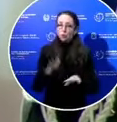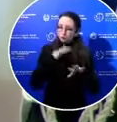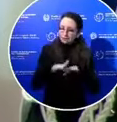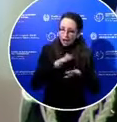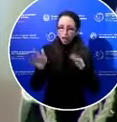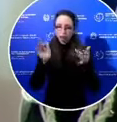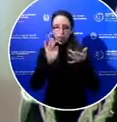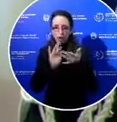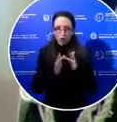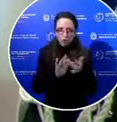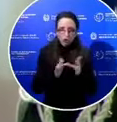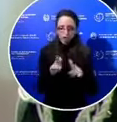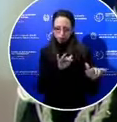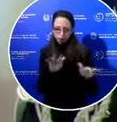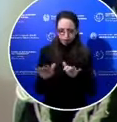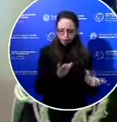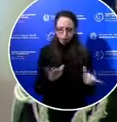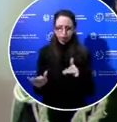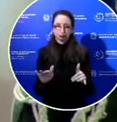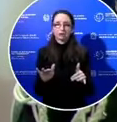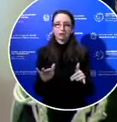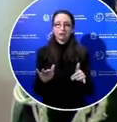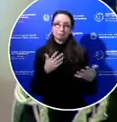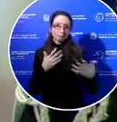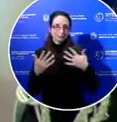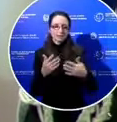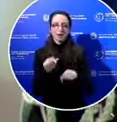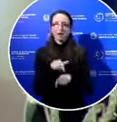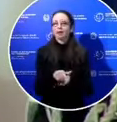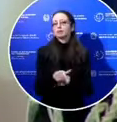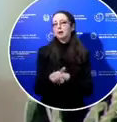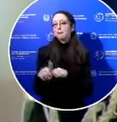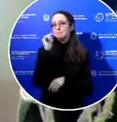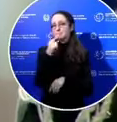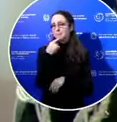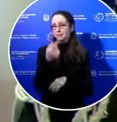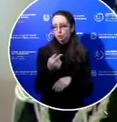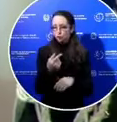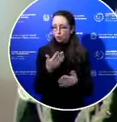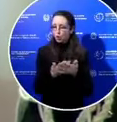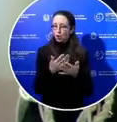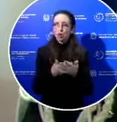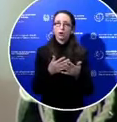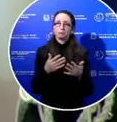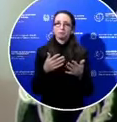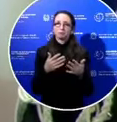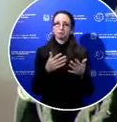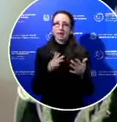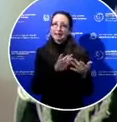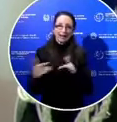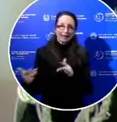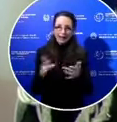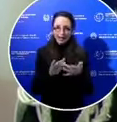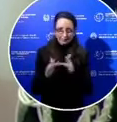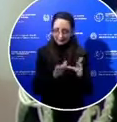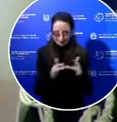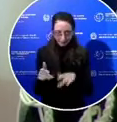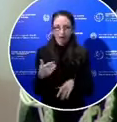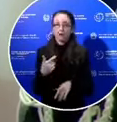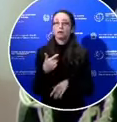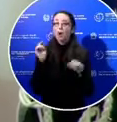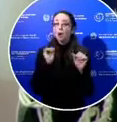tecnologico, interattivo, trasparente, l'abbiamo pubblicato, è stato ricordato prima, su piattaforme, sui canali social, era possibile interagire tra il